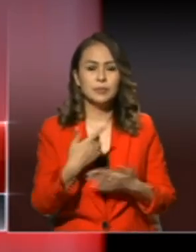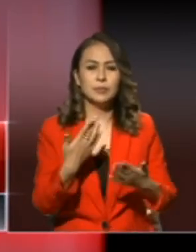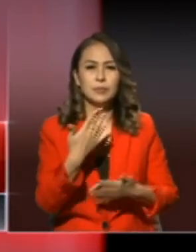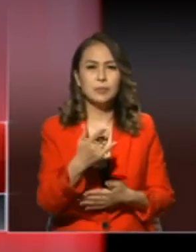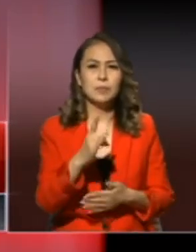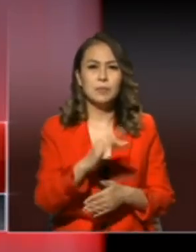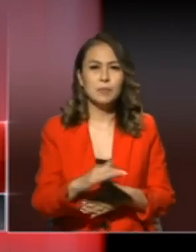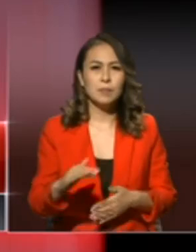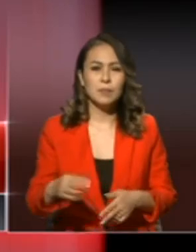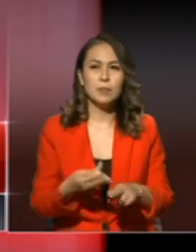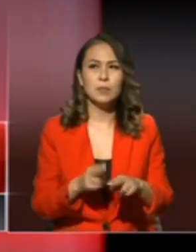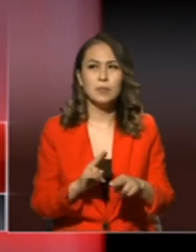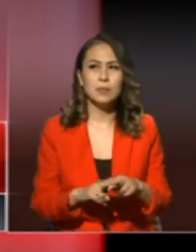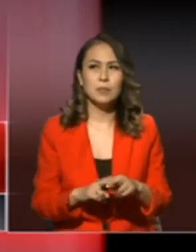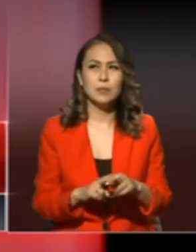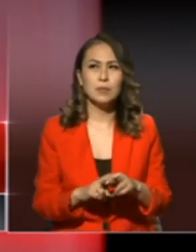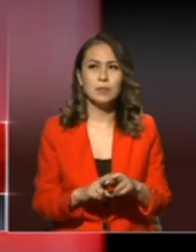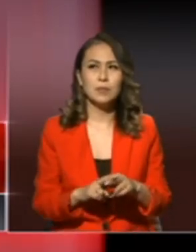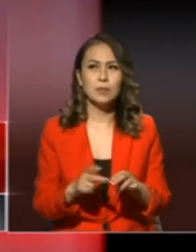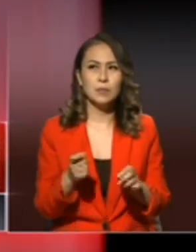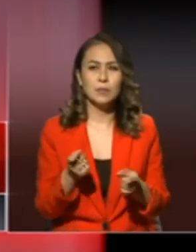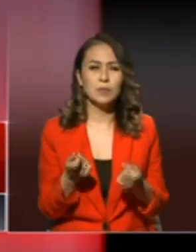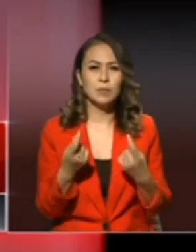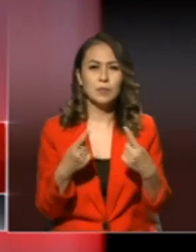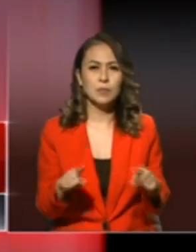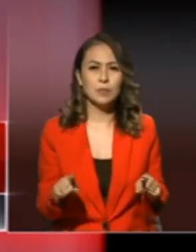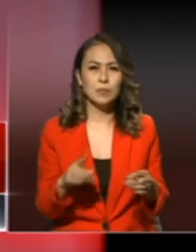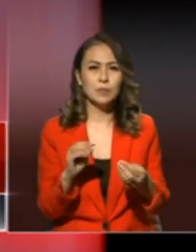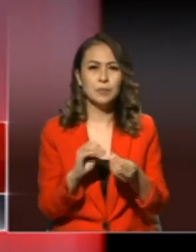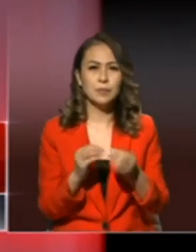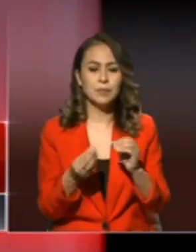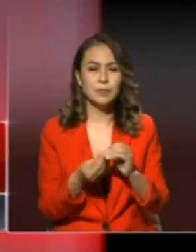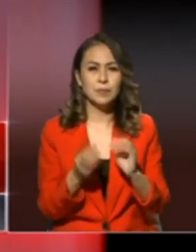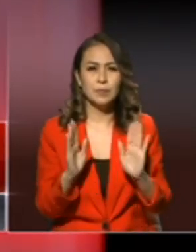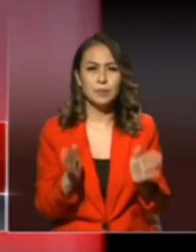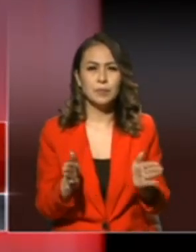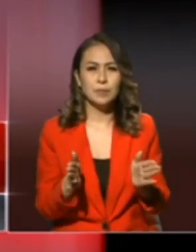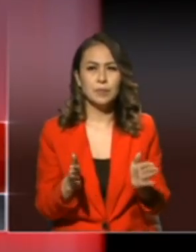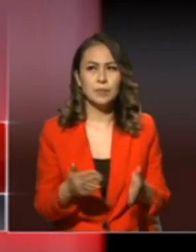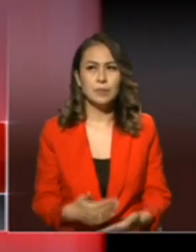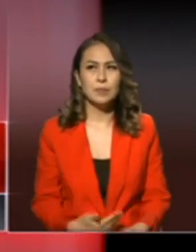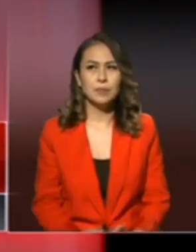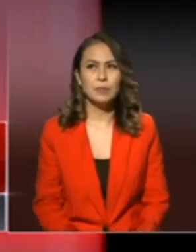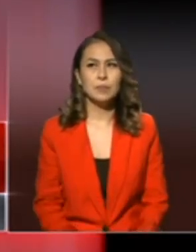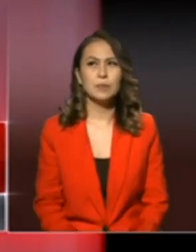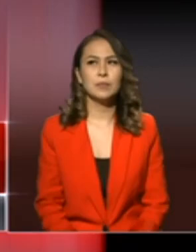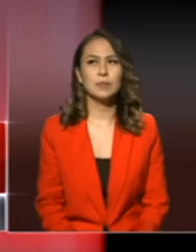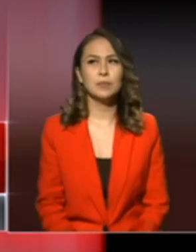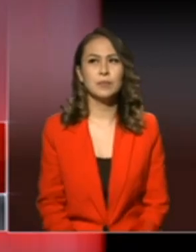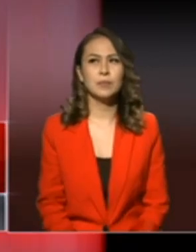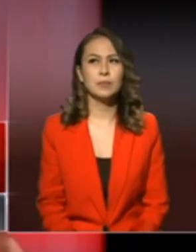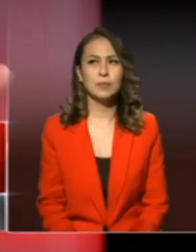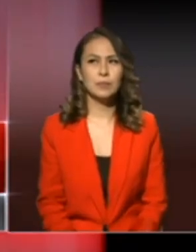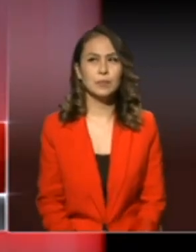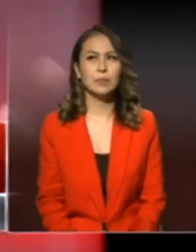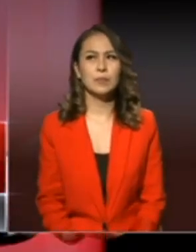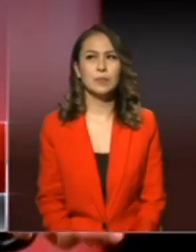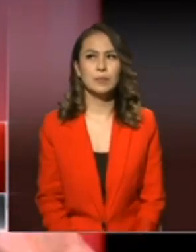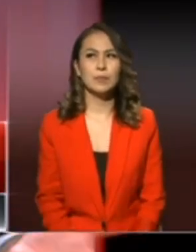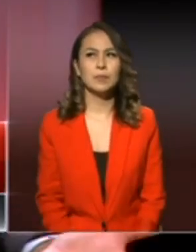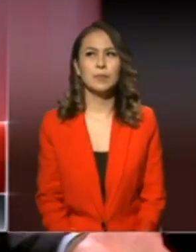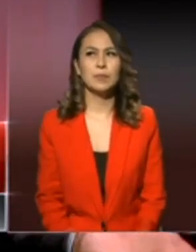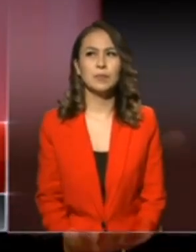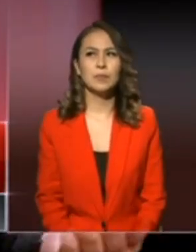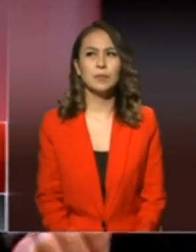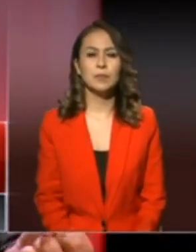баласына. Сол кезде ол кісі басқаша болын неге қарайды проблемаға. Донор болуға қорқау керек. Жоқ, бүгін сен